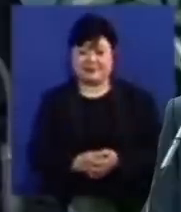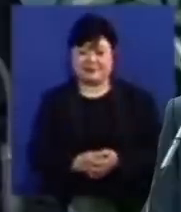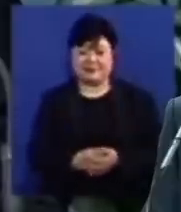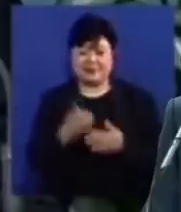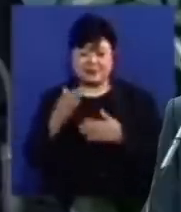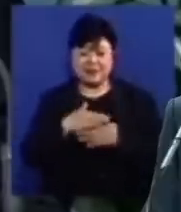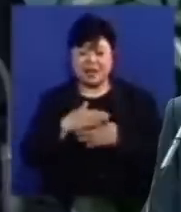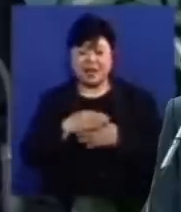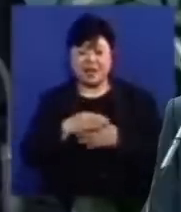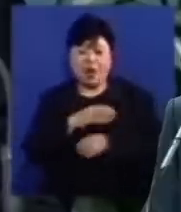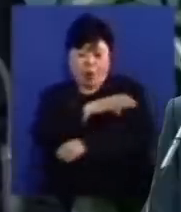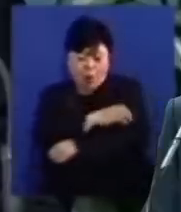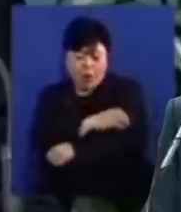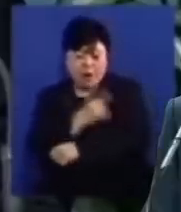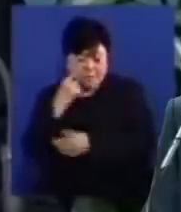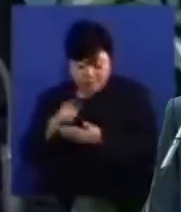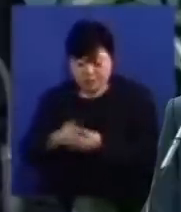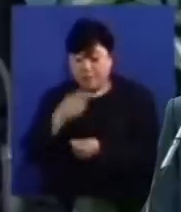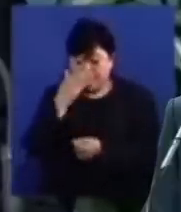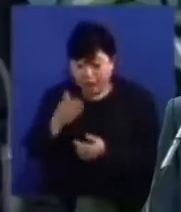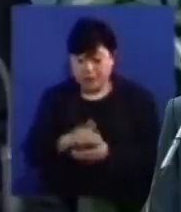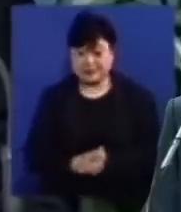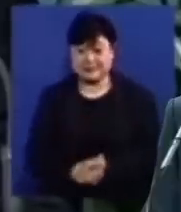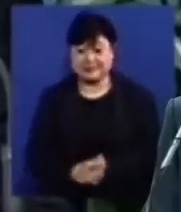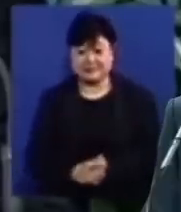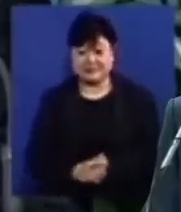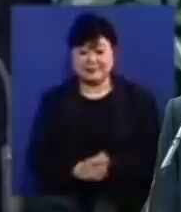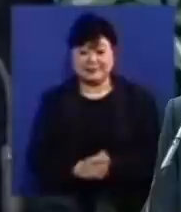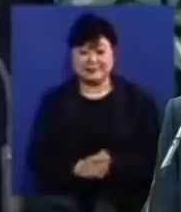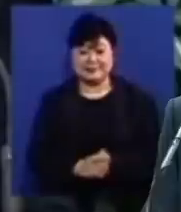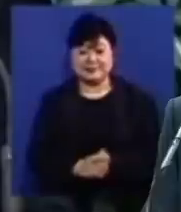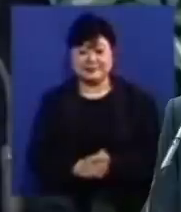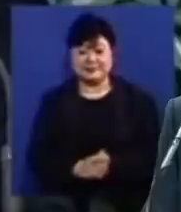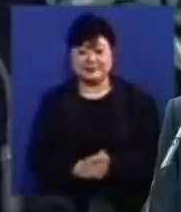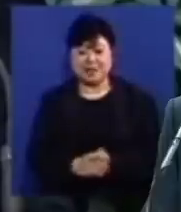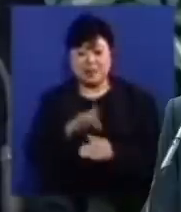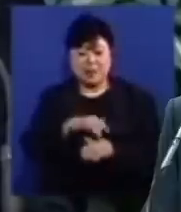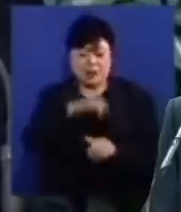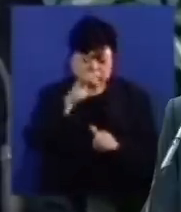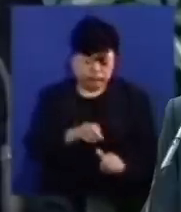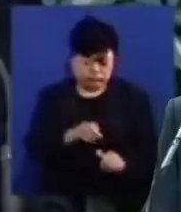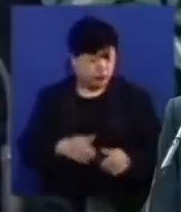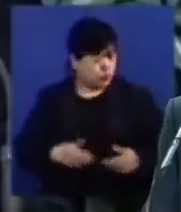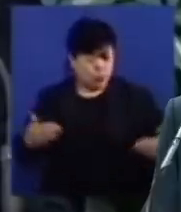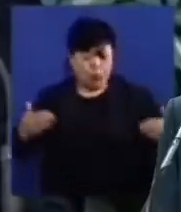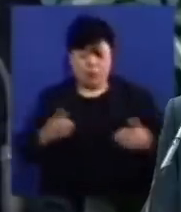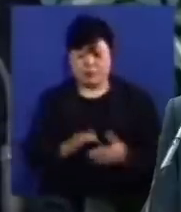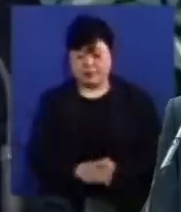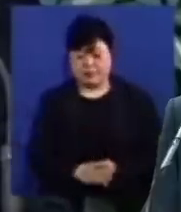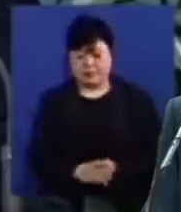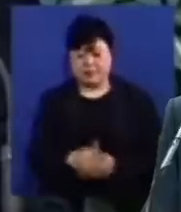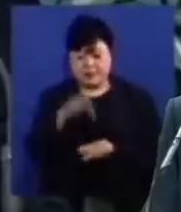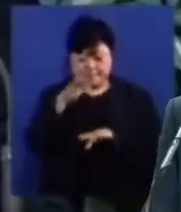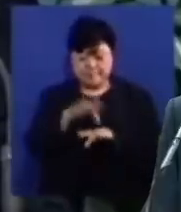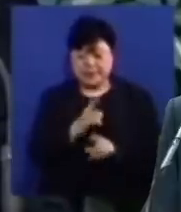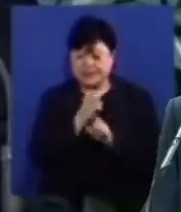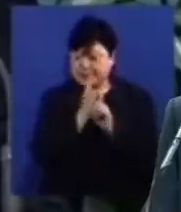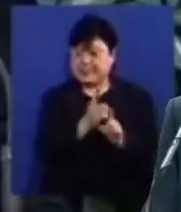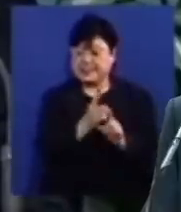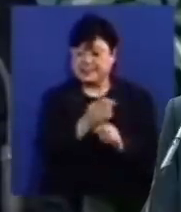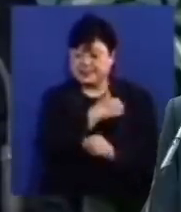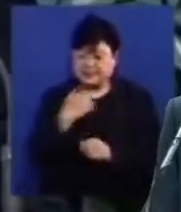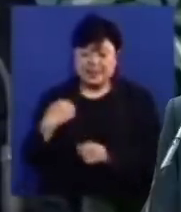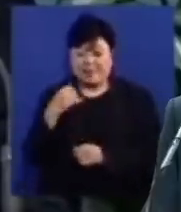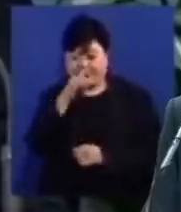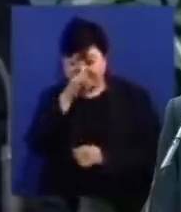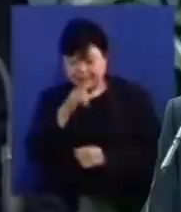내 권리를 찾을 수가 있는 것입니다. 왜 마귀에게 눌려요? 내가 마귀를 이길 수 있는 자격이